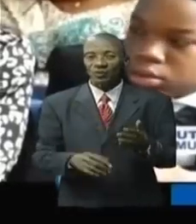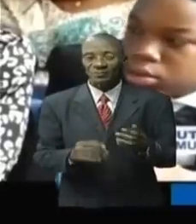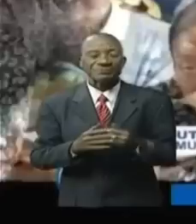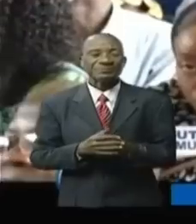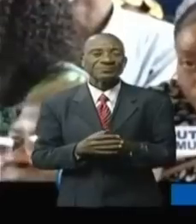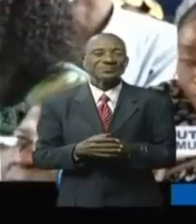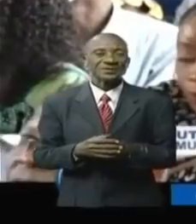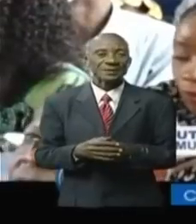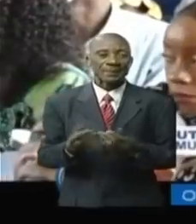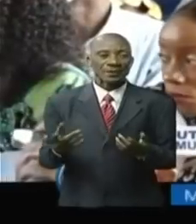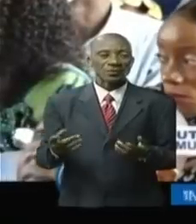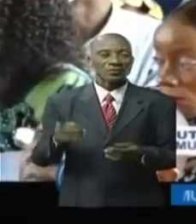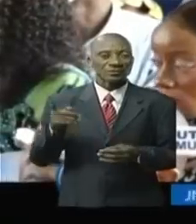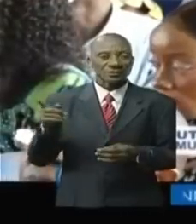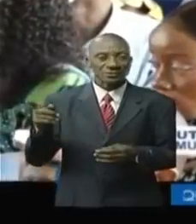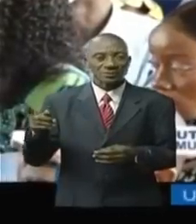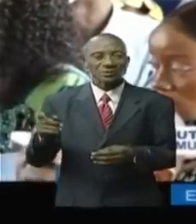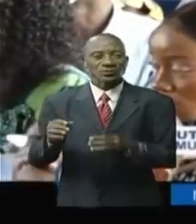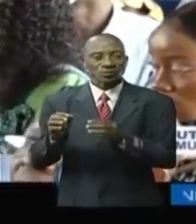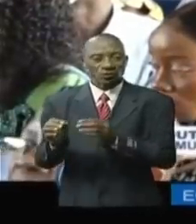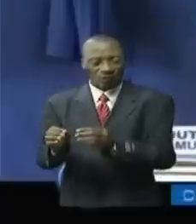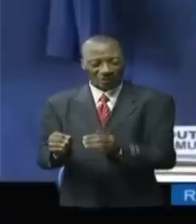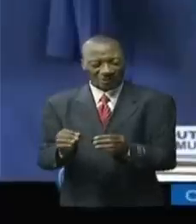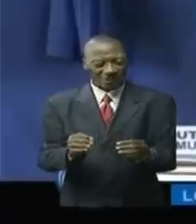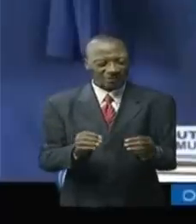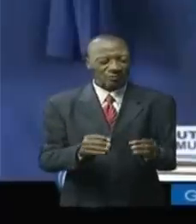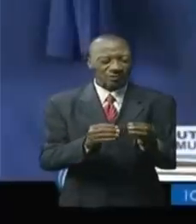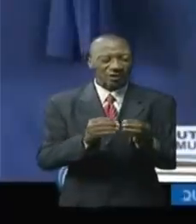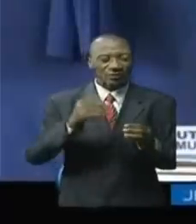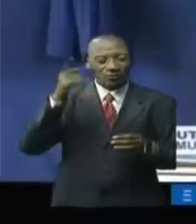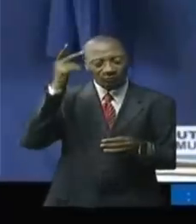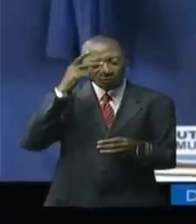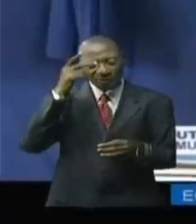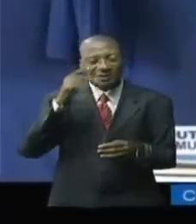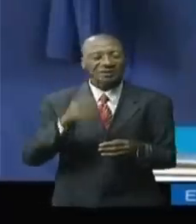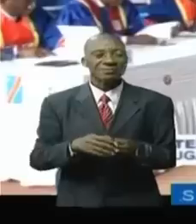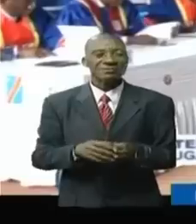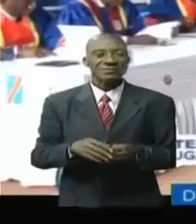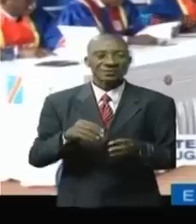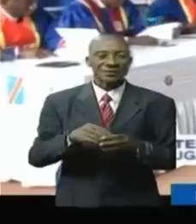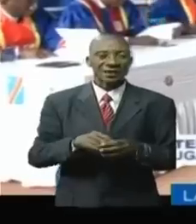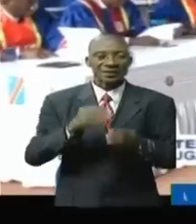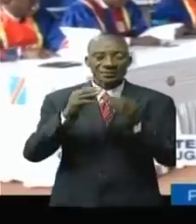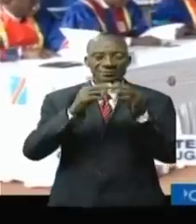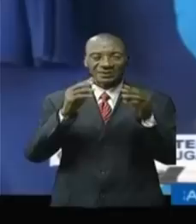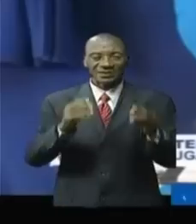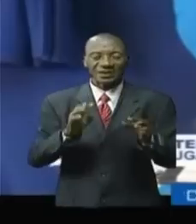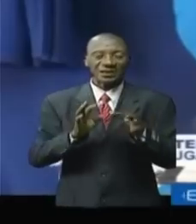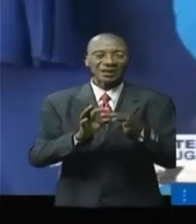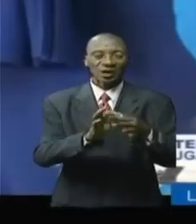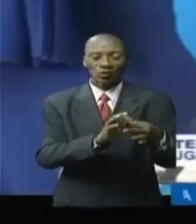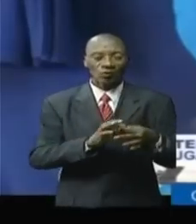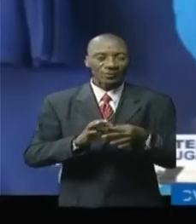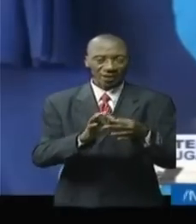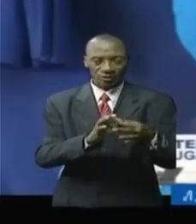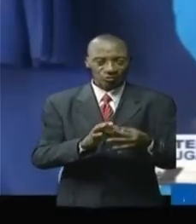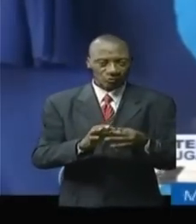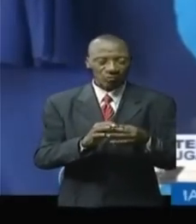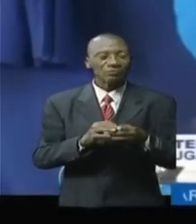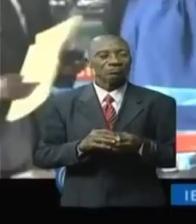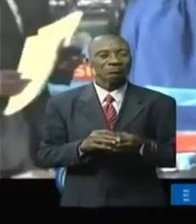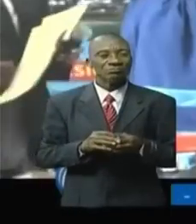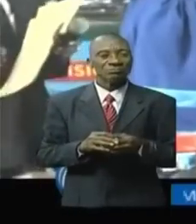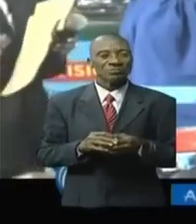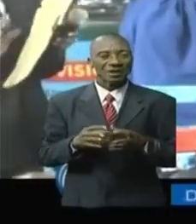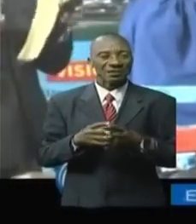les organisations plus économiques que politiques, le détachement du ministère de la coopération qui travaillerait en synergie avec